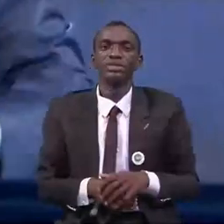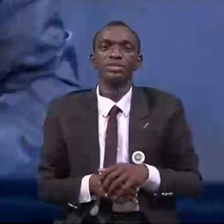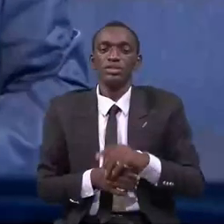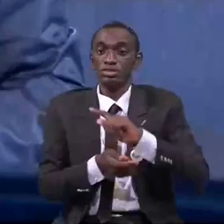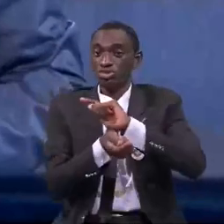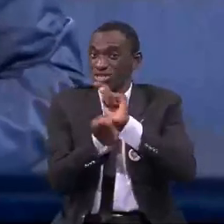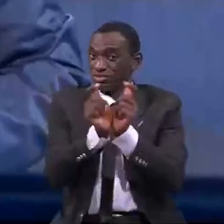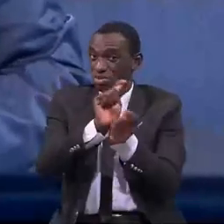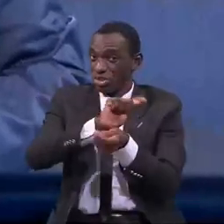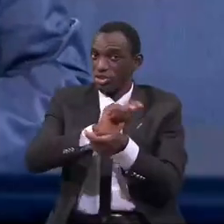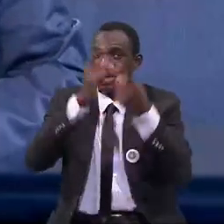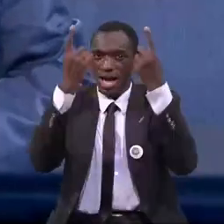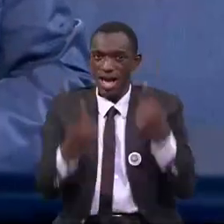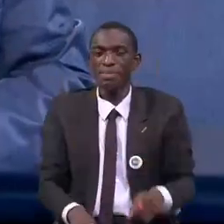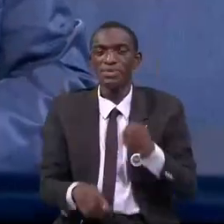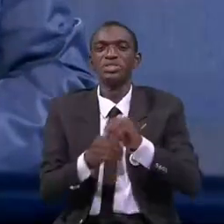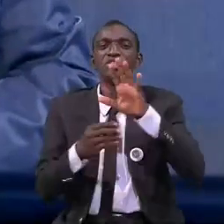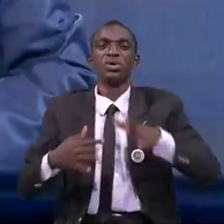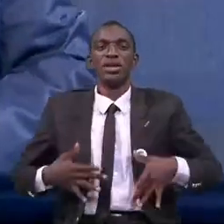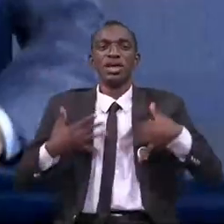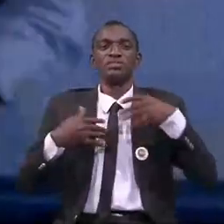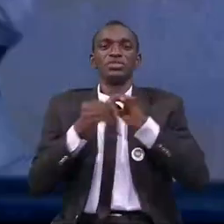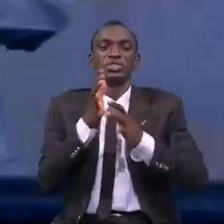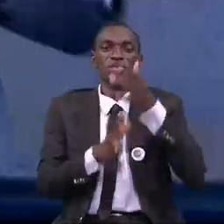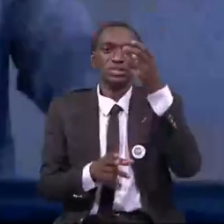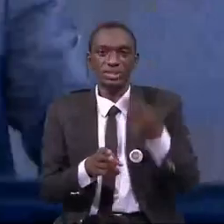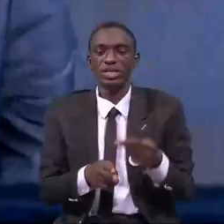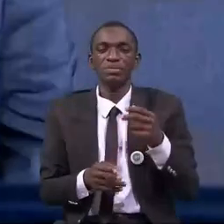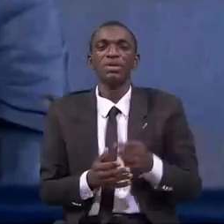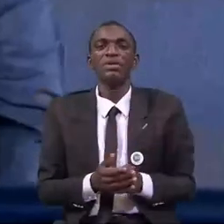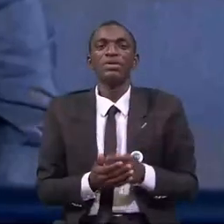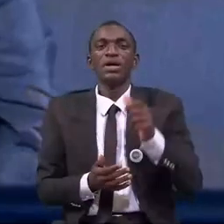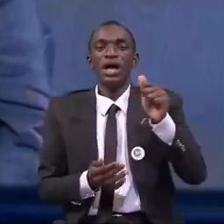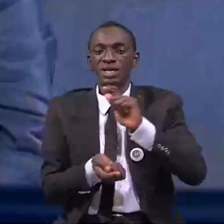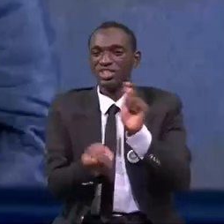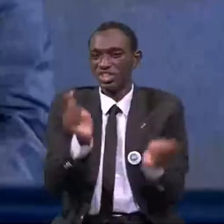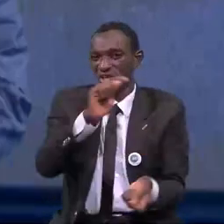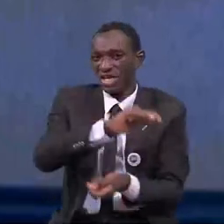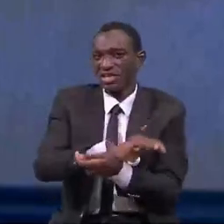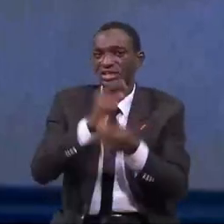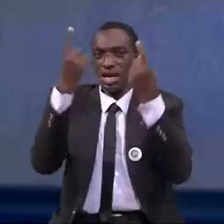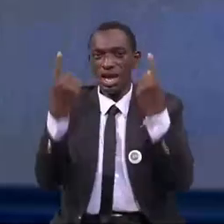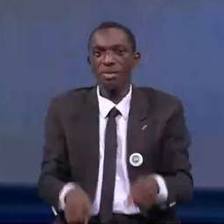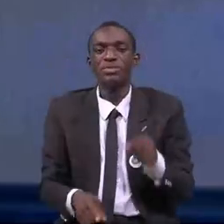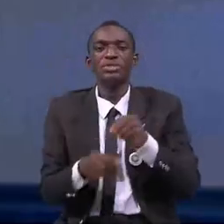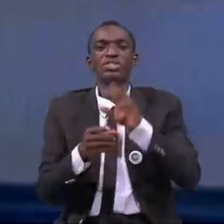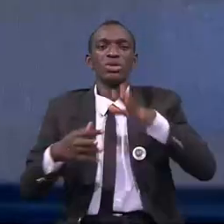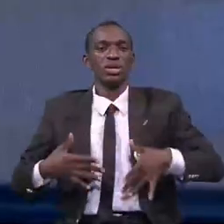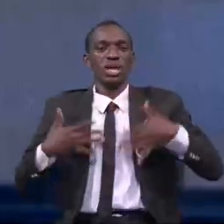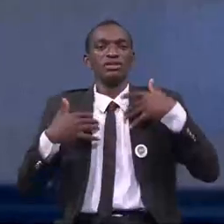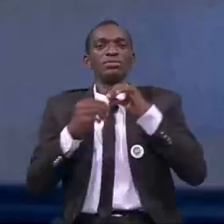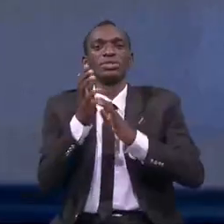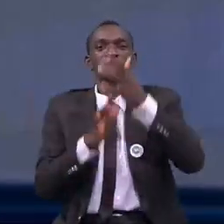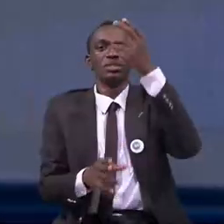debout la transformation a lieu dans votre vie un changement a lieu dans votre